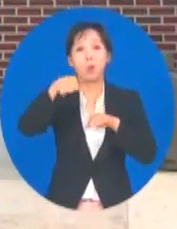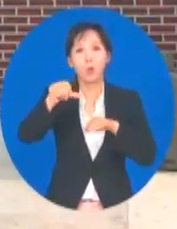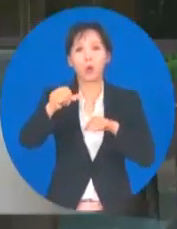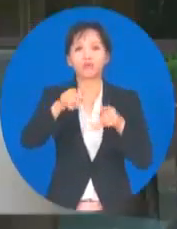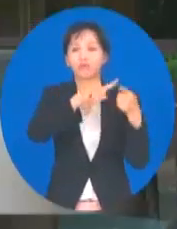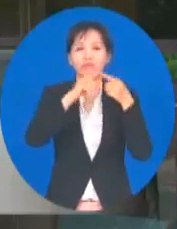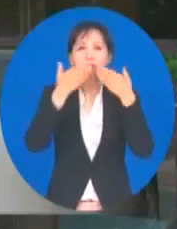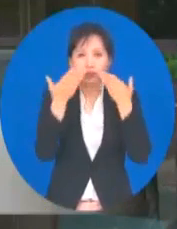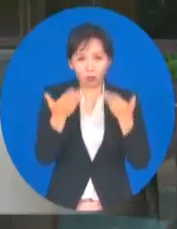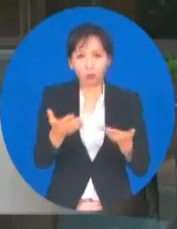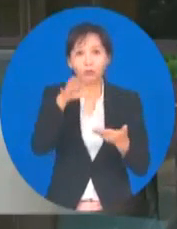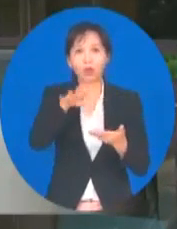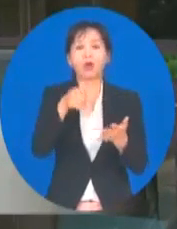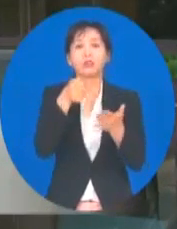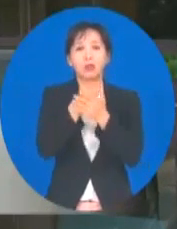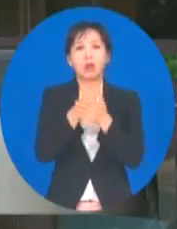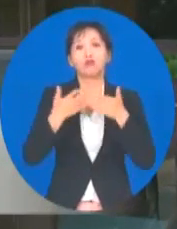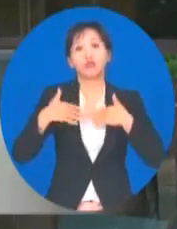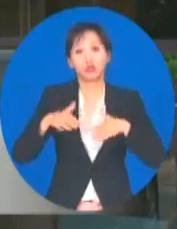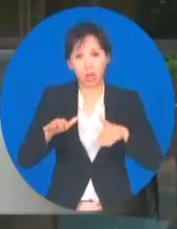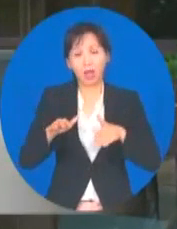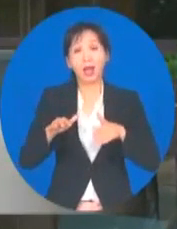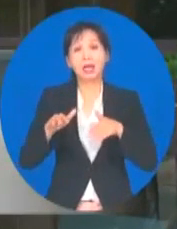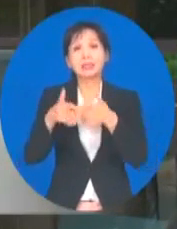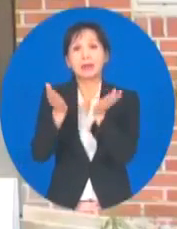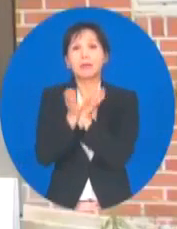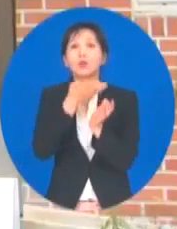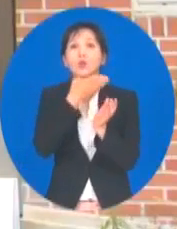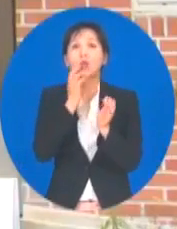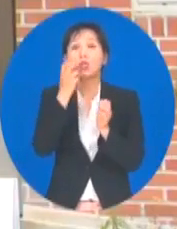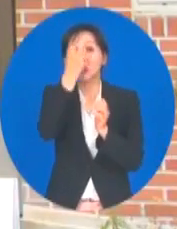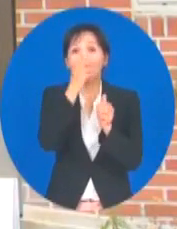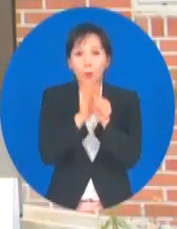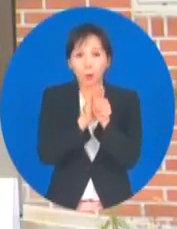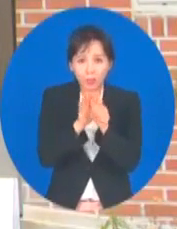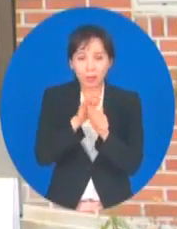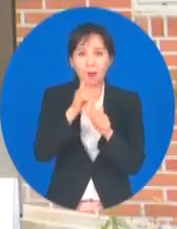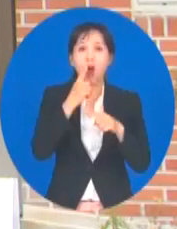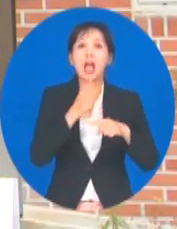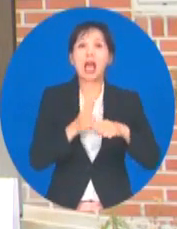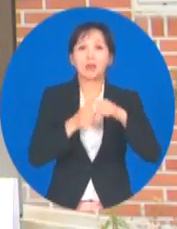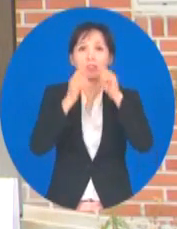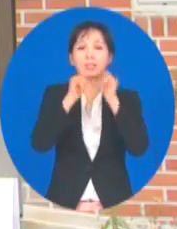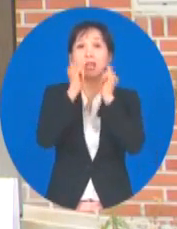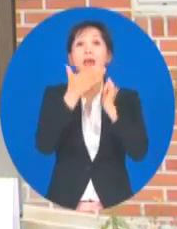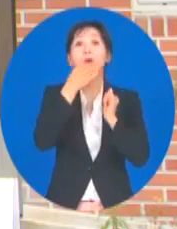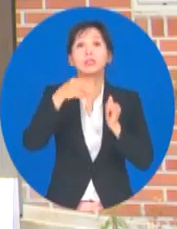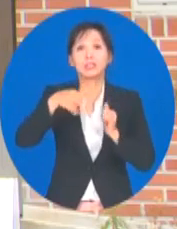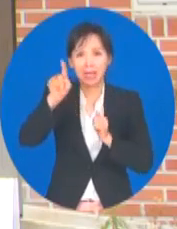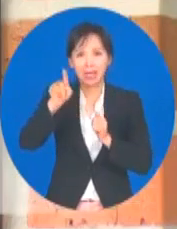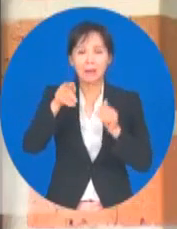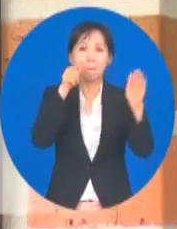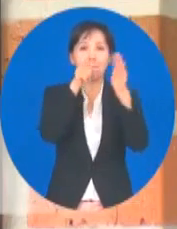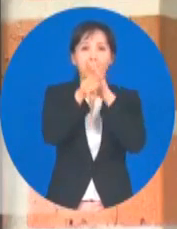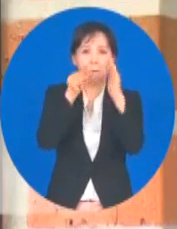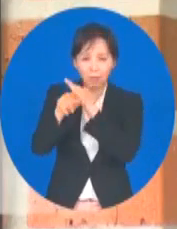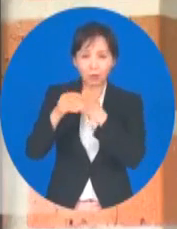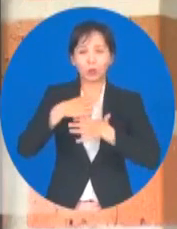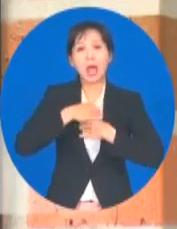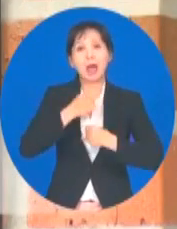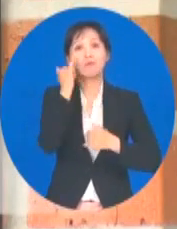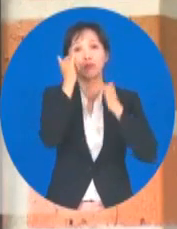쉼터로 지정하고 폭염 취약 계층에 대해서 노인돌보미, 간호사, 사회복지사들이 방문